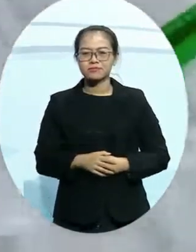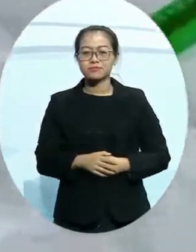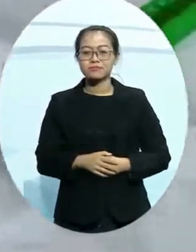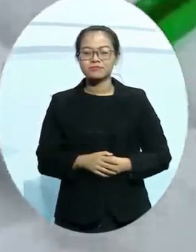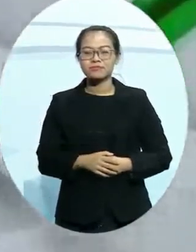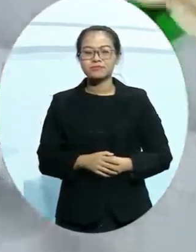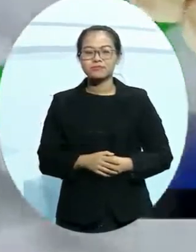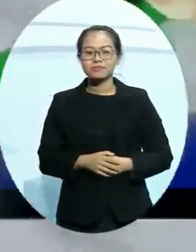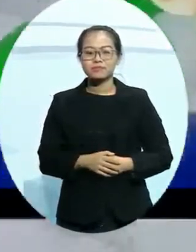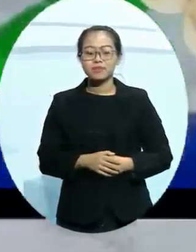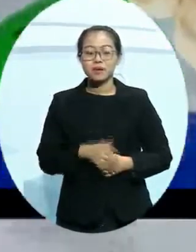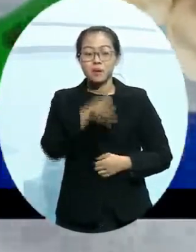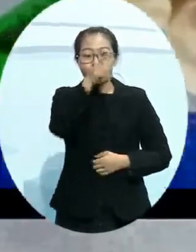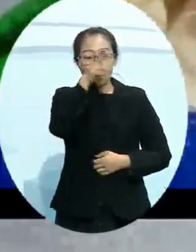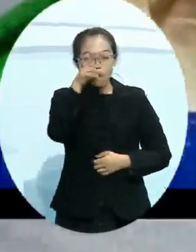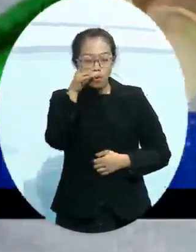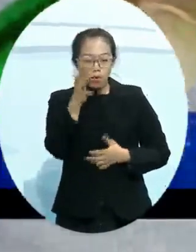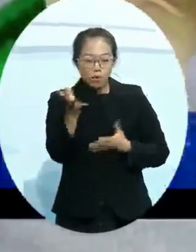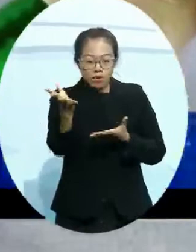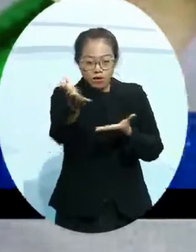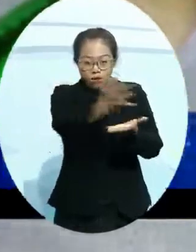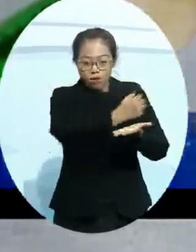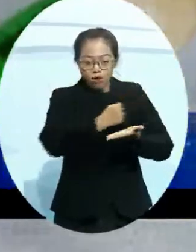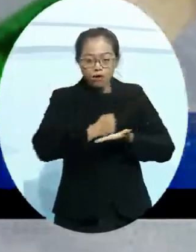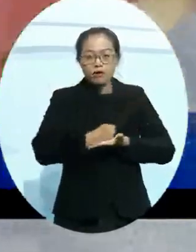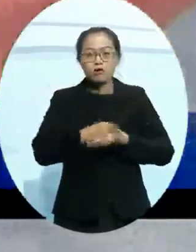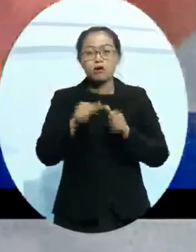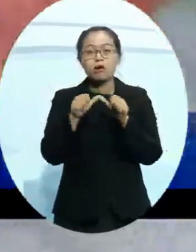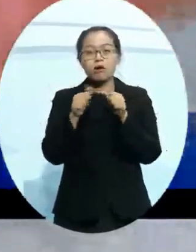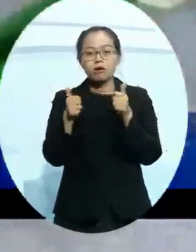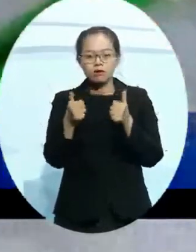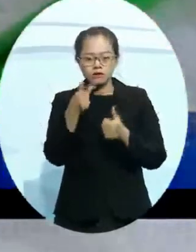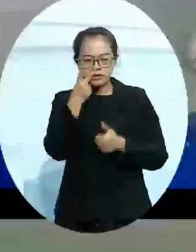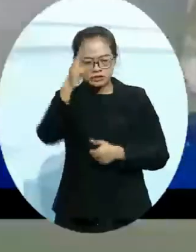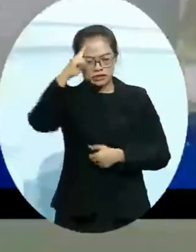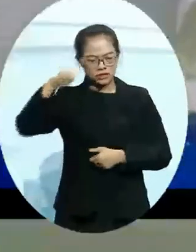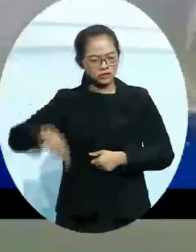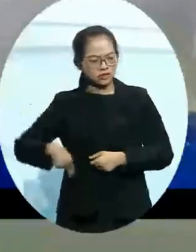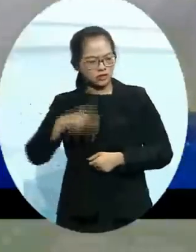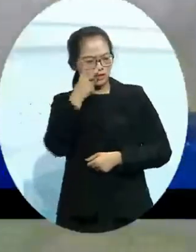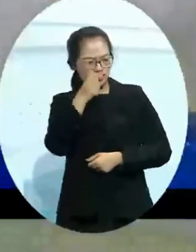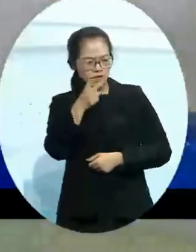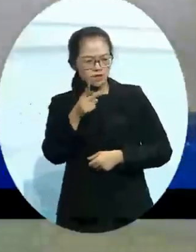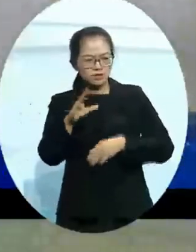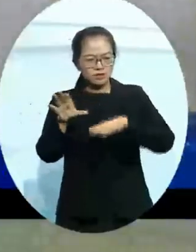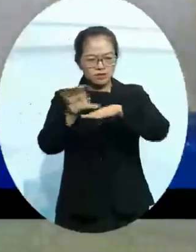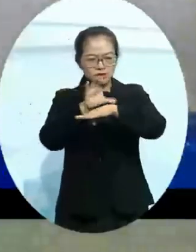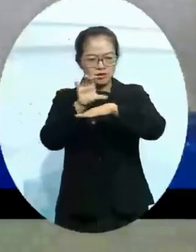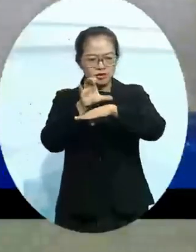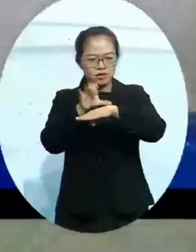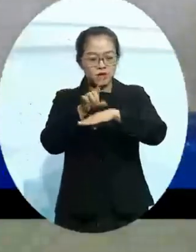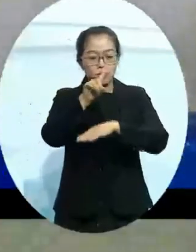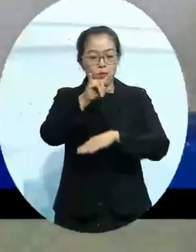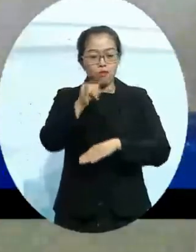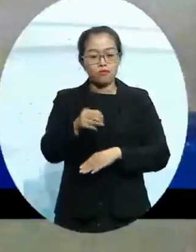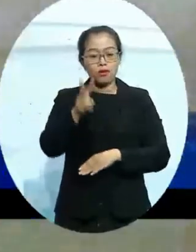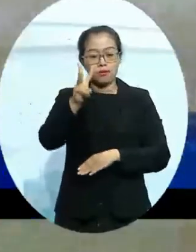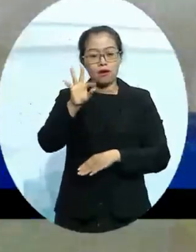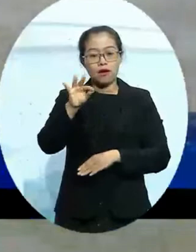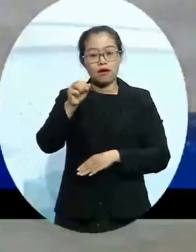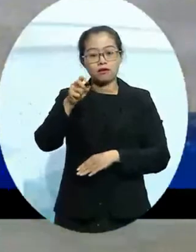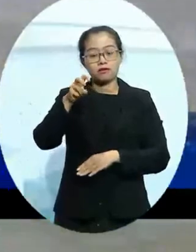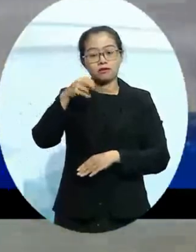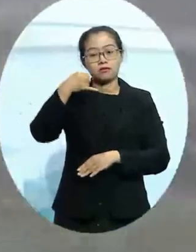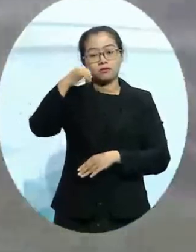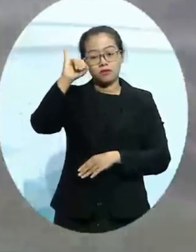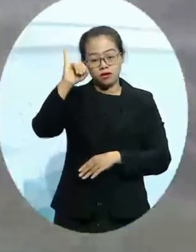Vụ thu giữ ma túy diễn ra ở thành phố cảng Cartagena khi lực lượng cảnh sát tìm thấy một container chứa 1,3 tấn khoai tây đông lạnh. Lô hàng này